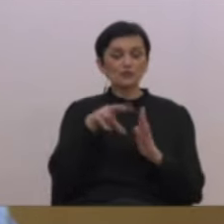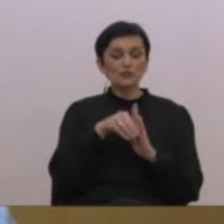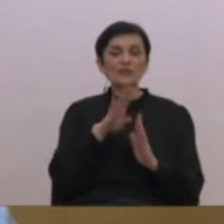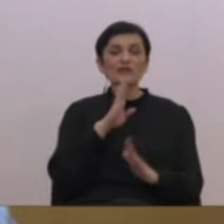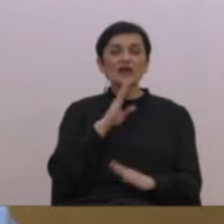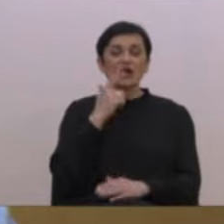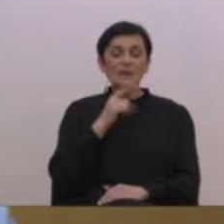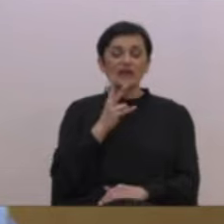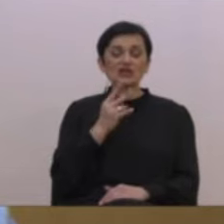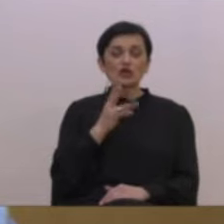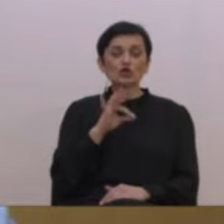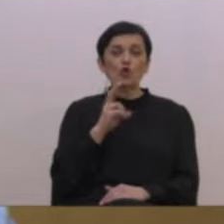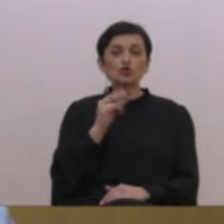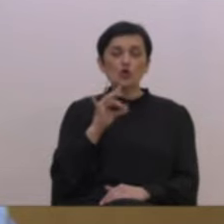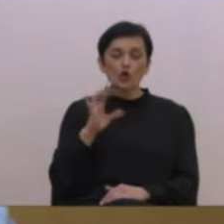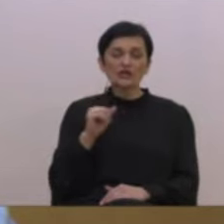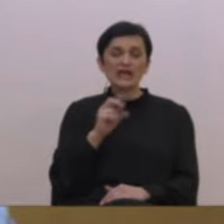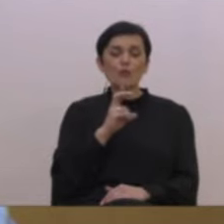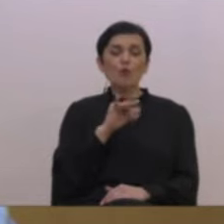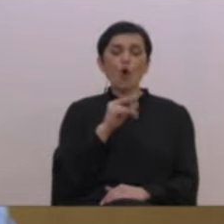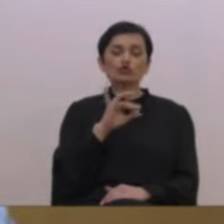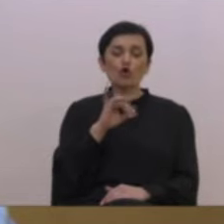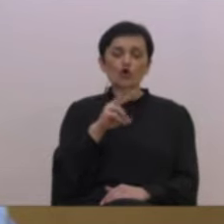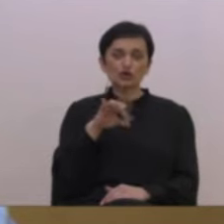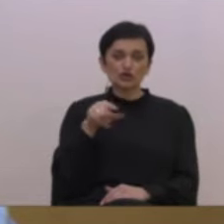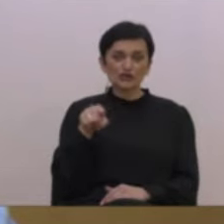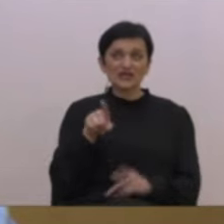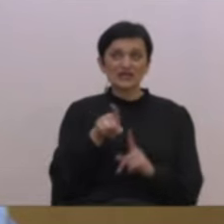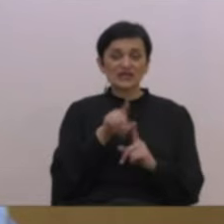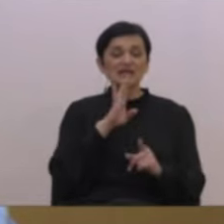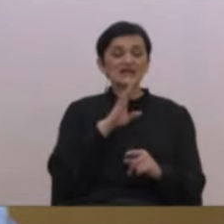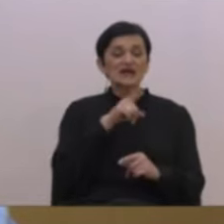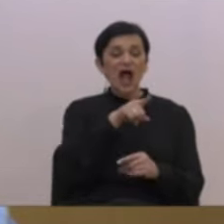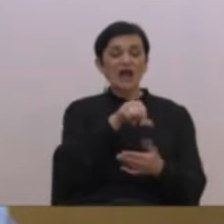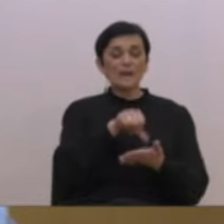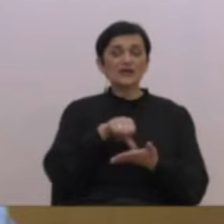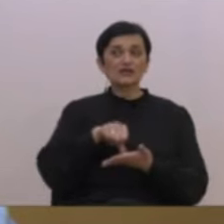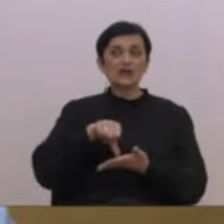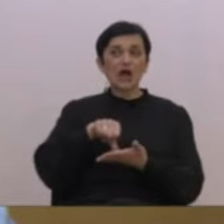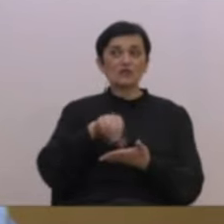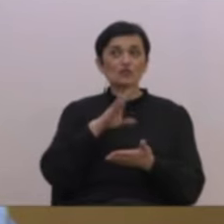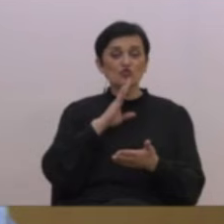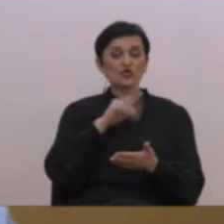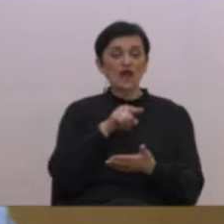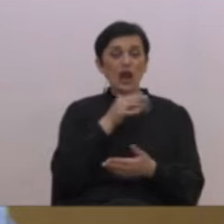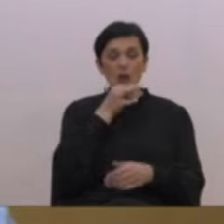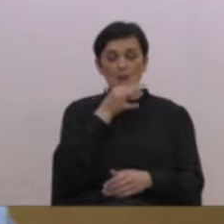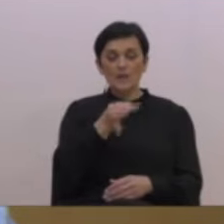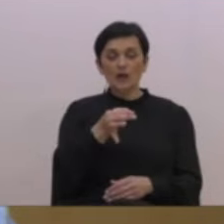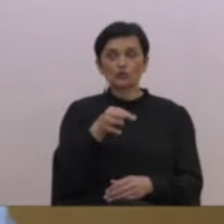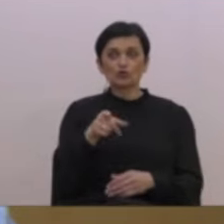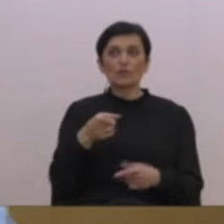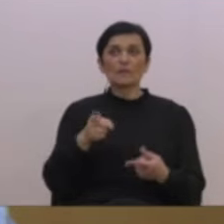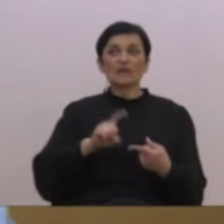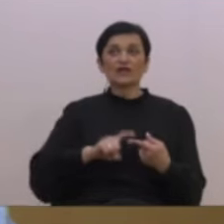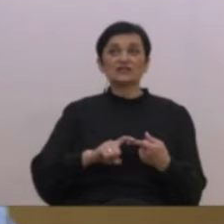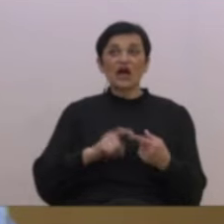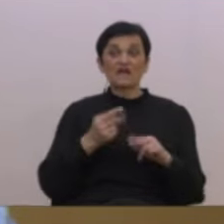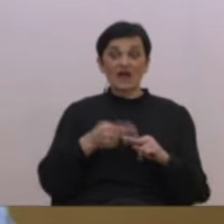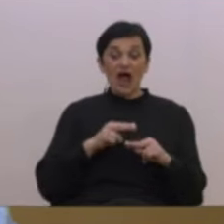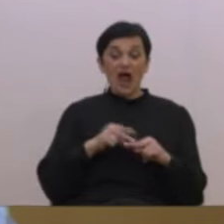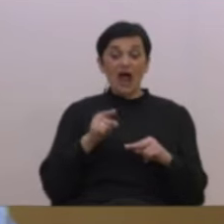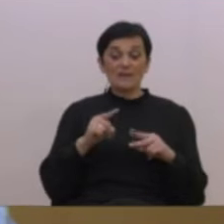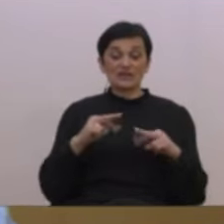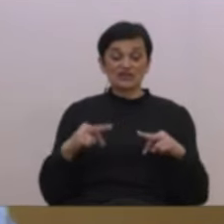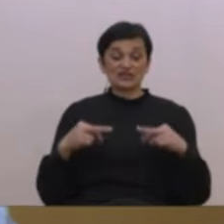asemenea tribunală, s-a întâmplat o asemenea tribunală, s-a întâmplat o asemenea tribunală,